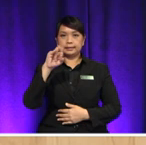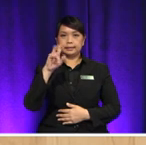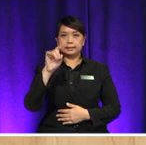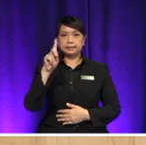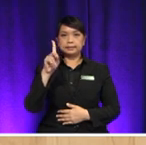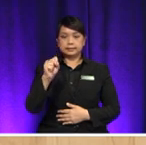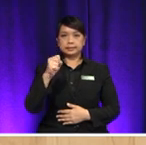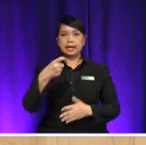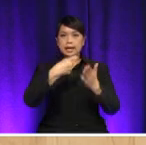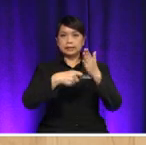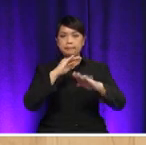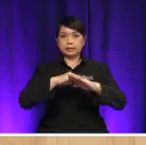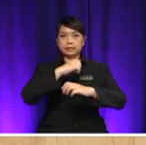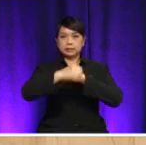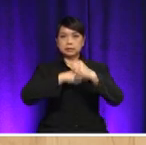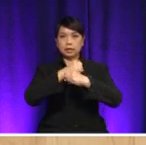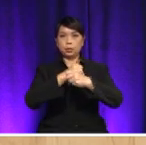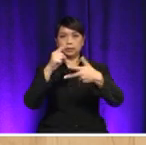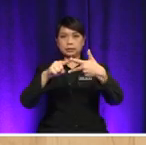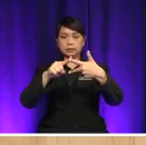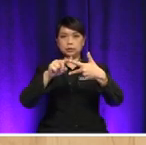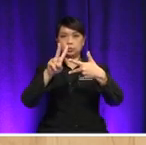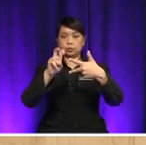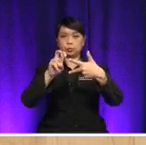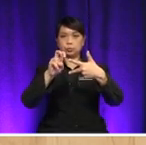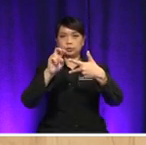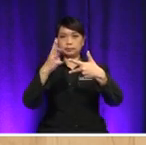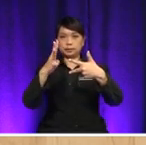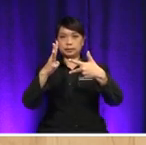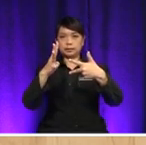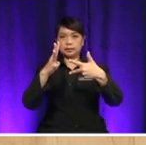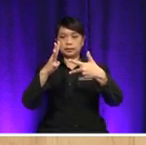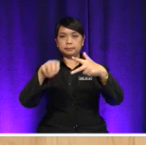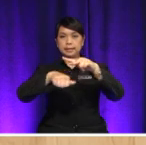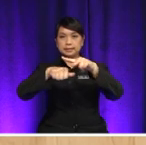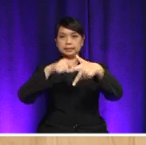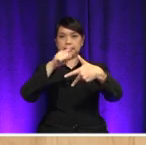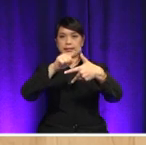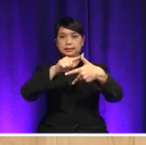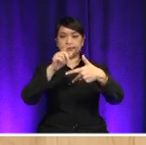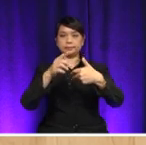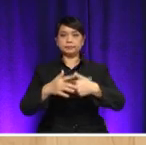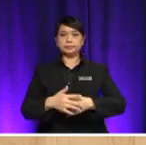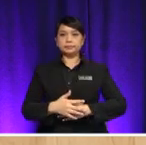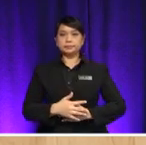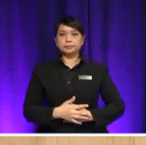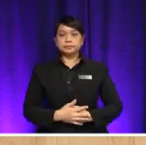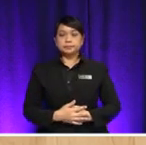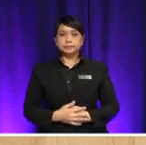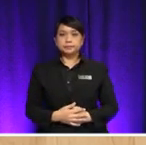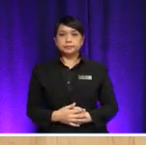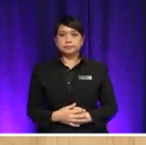pada tahun 2014 berasaskan 2010 nah pada saya coba terjemahkan dengan menggunakan kaidah